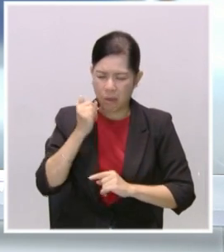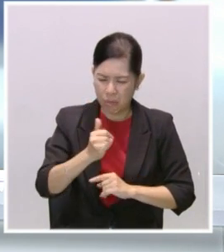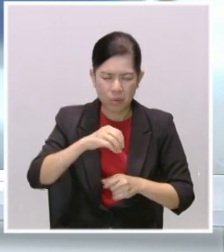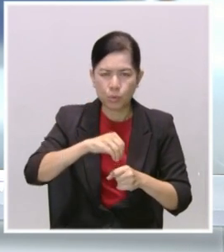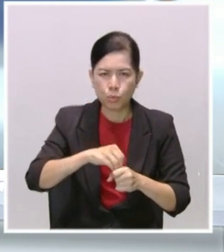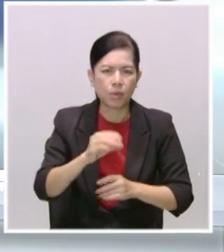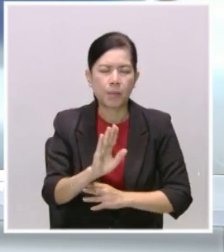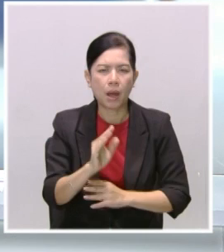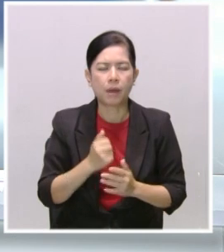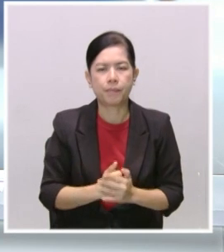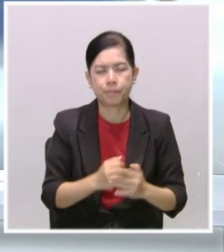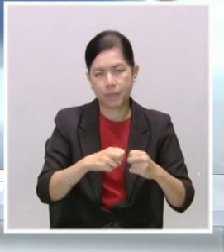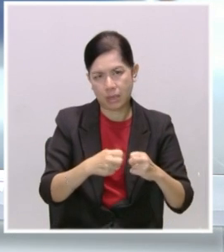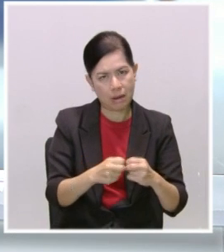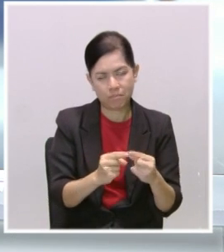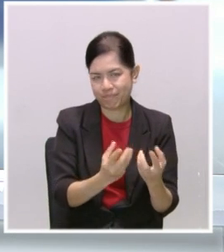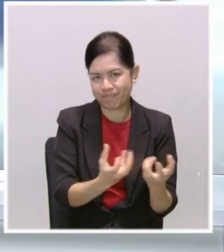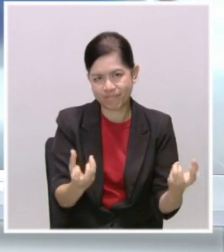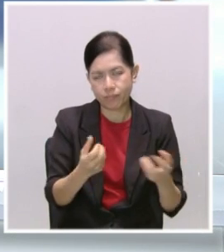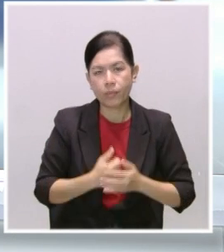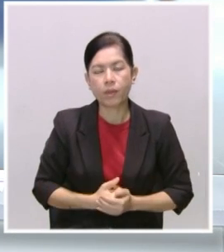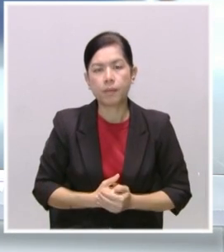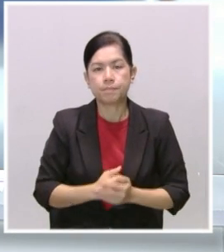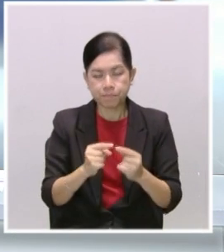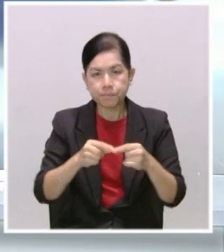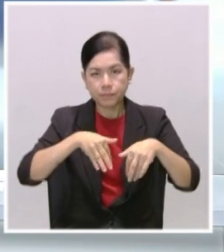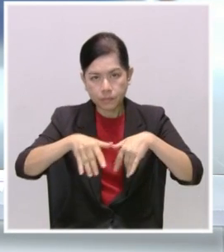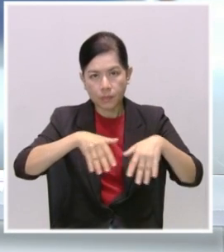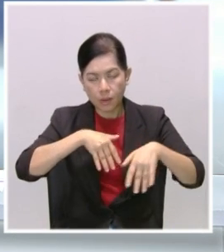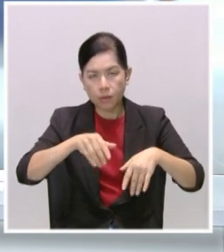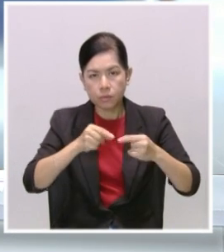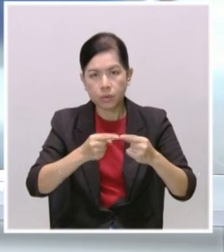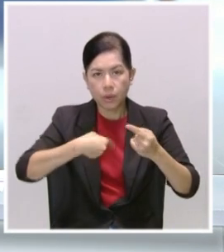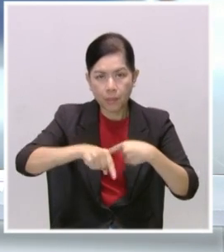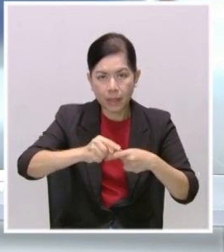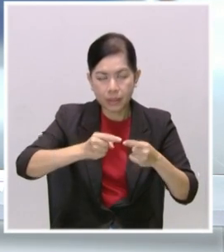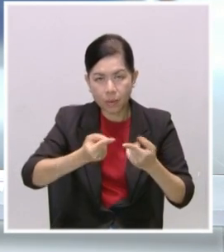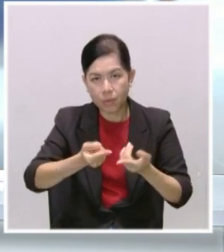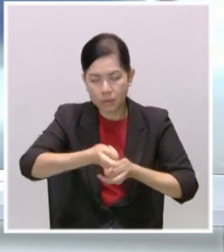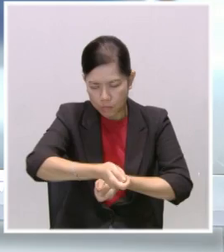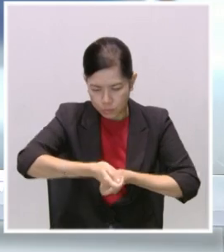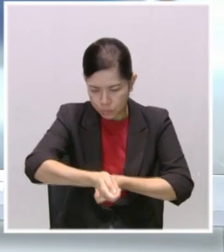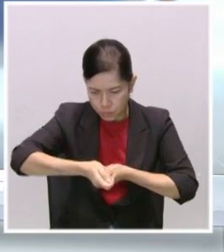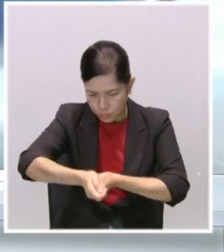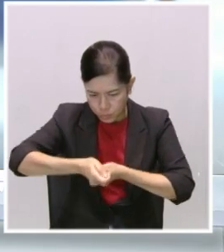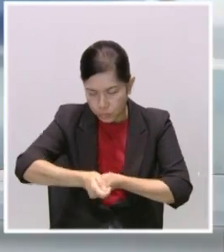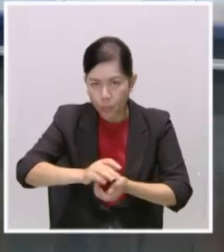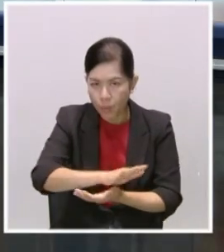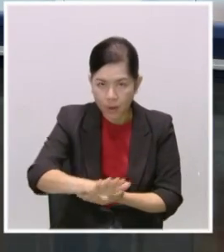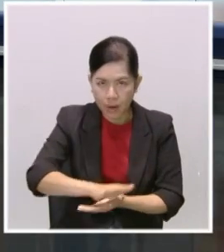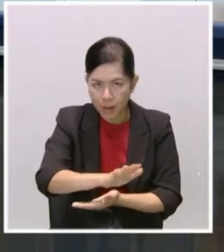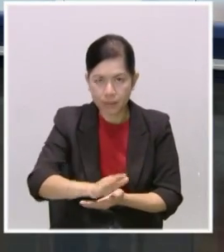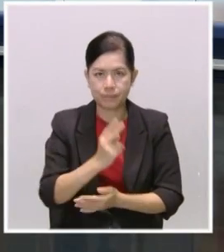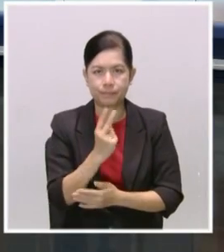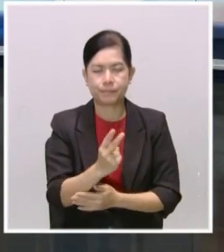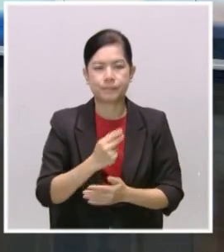ายที่เกิดขึ้นทำให้ชาวบ้านบางท่านตัดสินใจค่ะเข้าไปทำความสะอาดก่อนนะคะรายละเอียดและบรรยากาศเป็นอย่างไรบ้างติดตามจากคุณณัฐพลทุมม